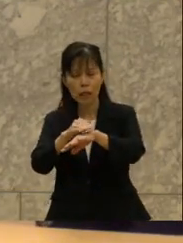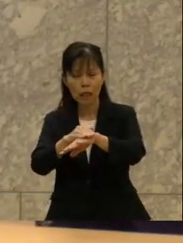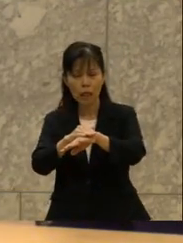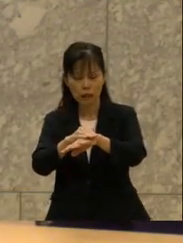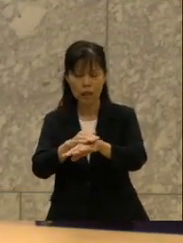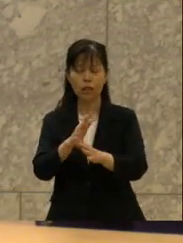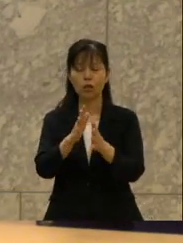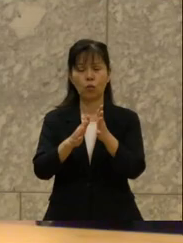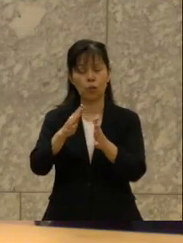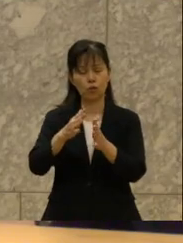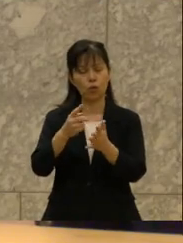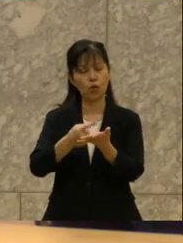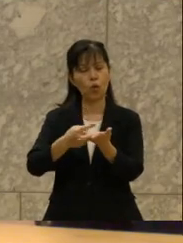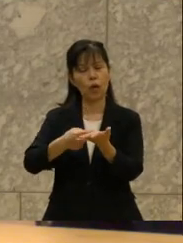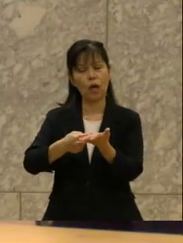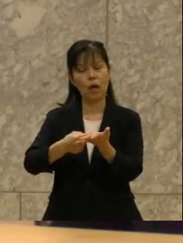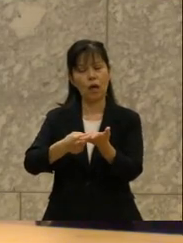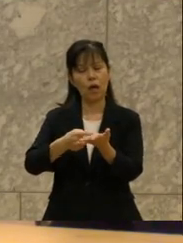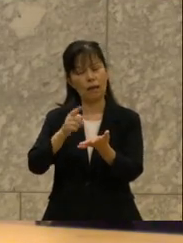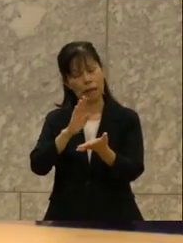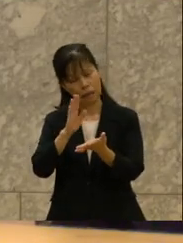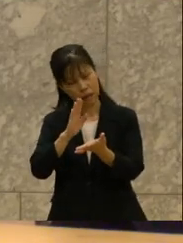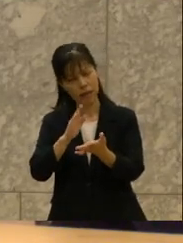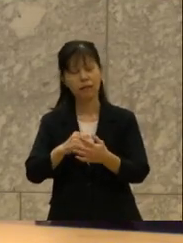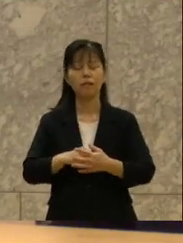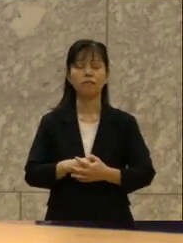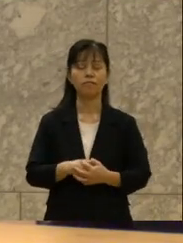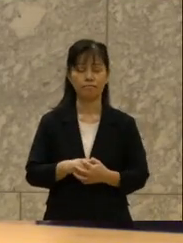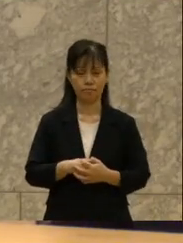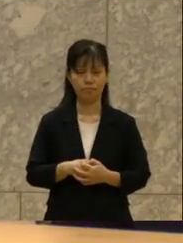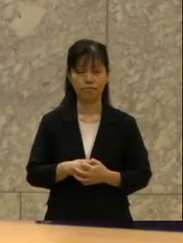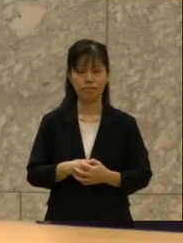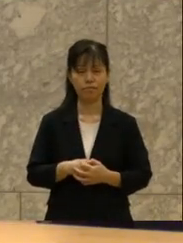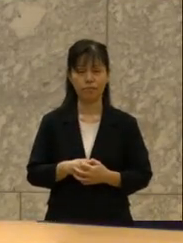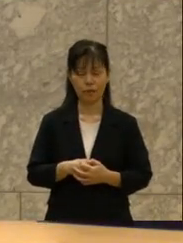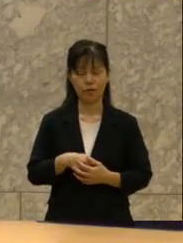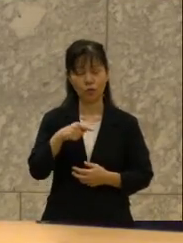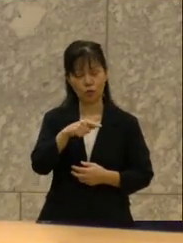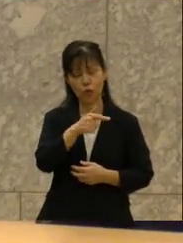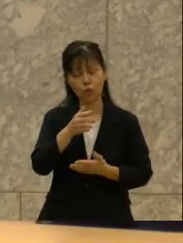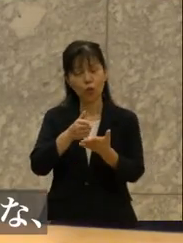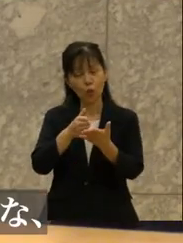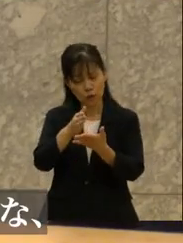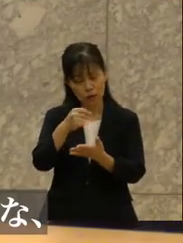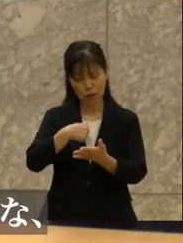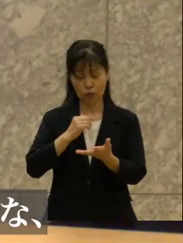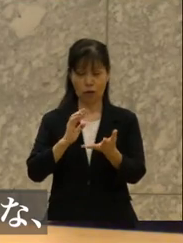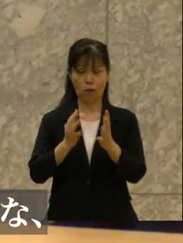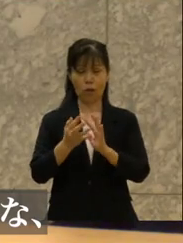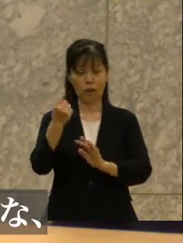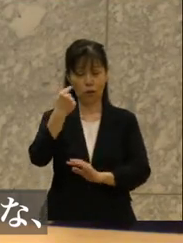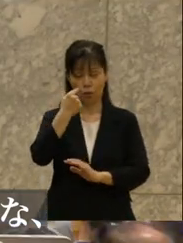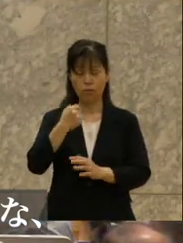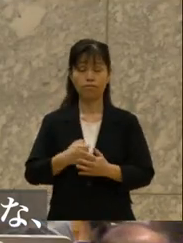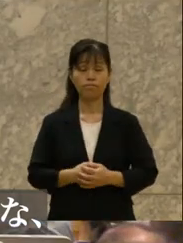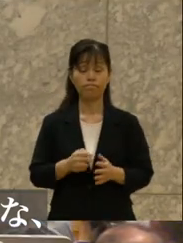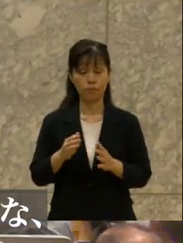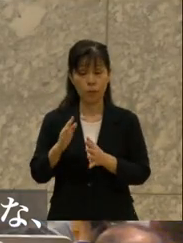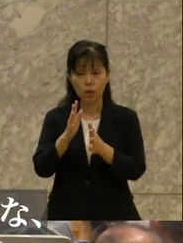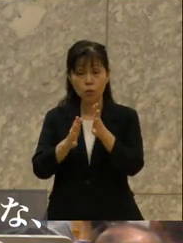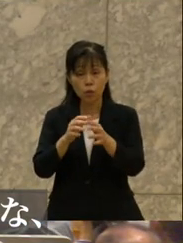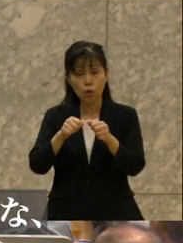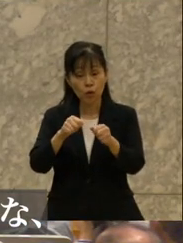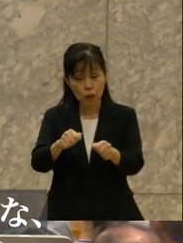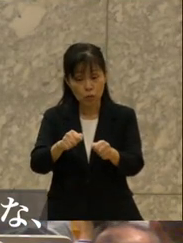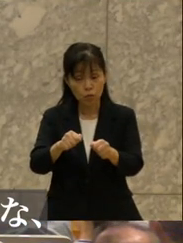スポーツを評価できなかったのでそれはまあ一つこう教法に出会って変わったことかなと思いますスポーツをやる上で